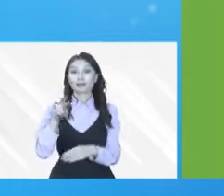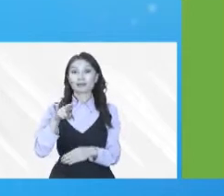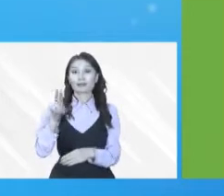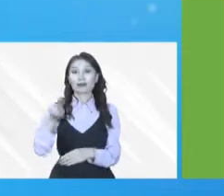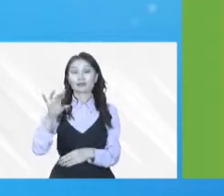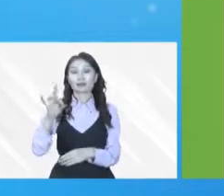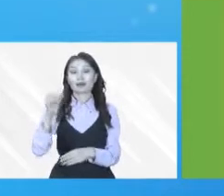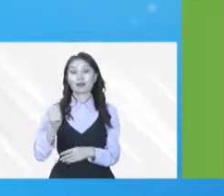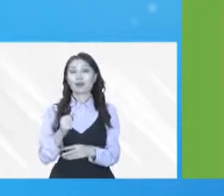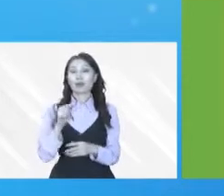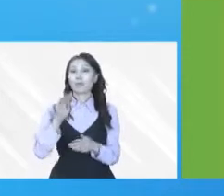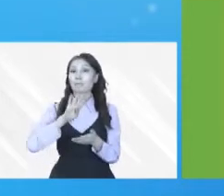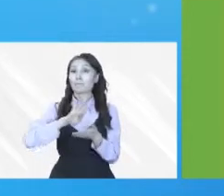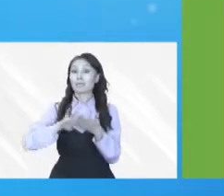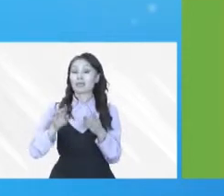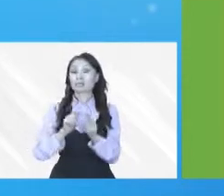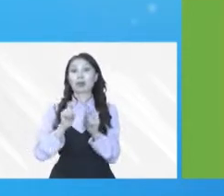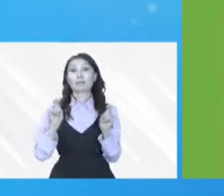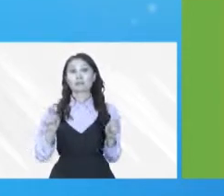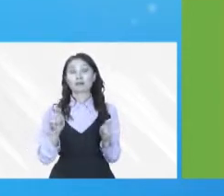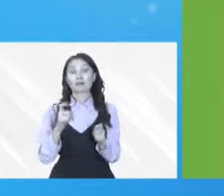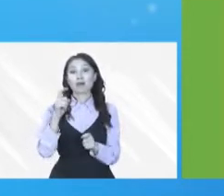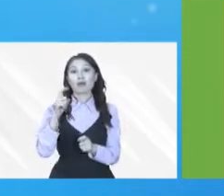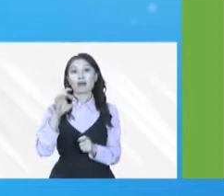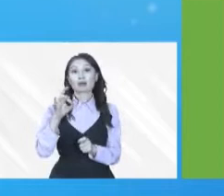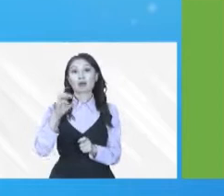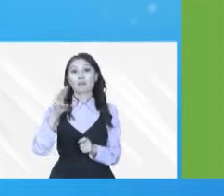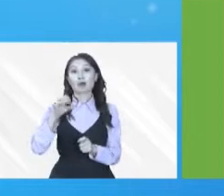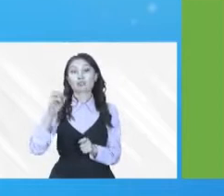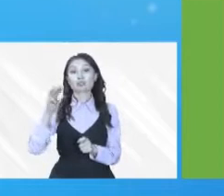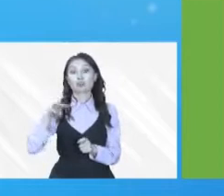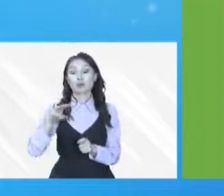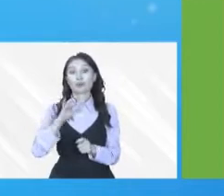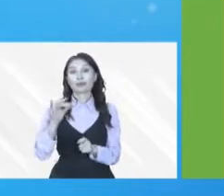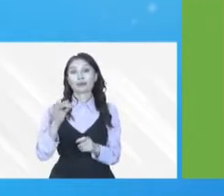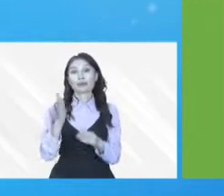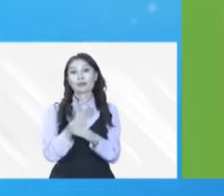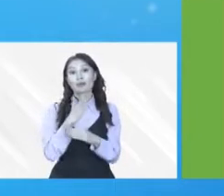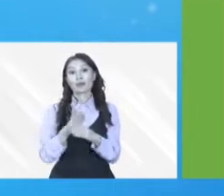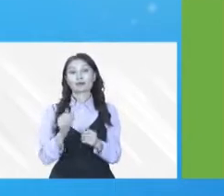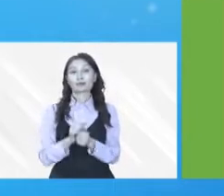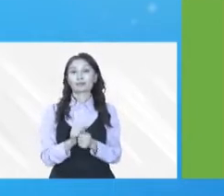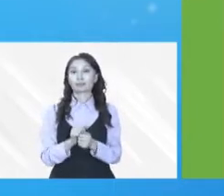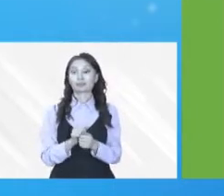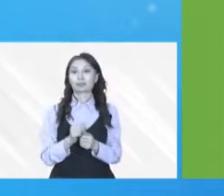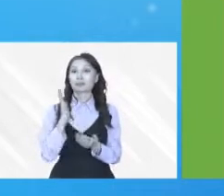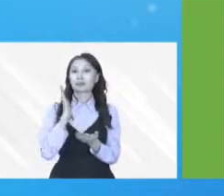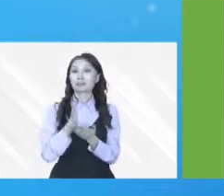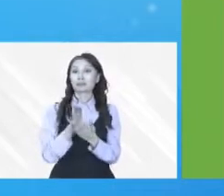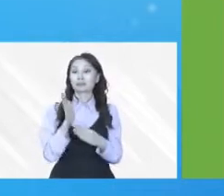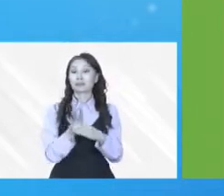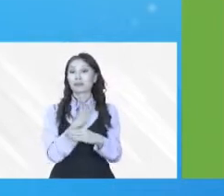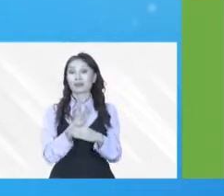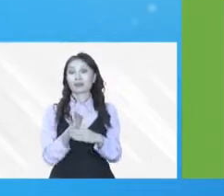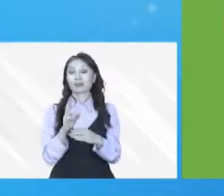клетки, то есть без образования хромосом и веретена деления. Прямым